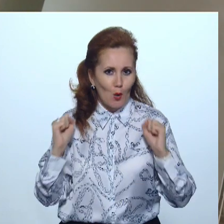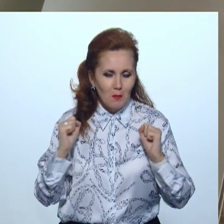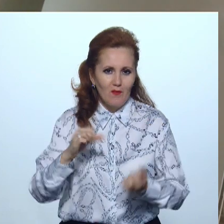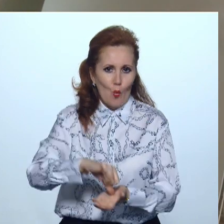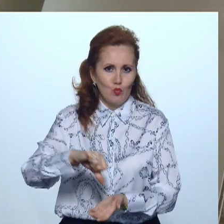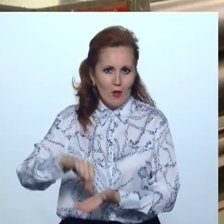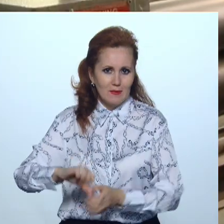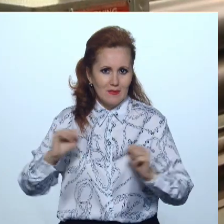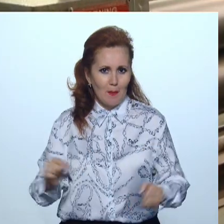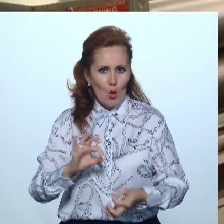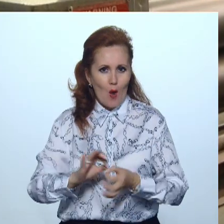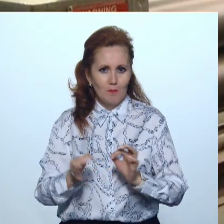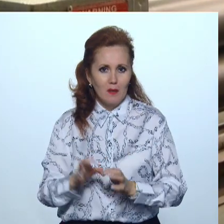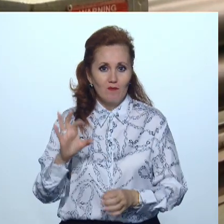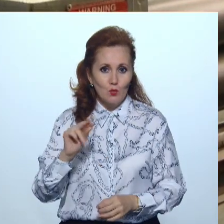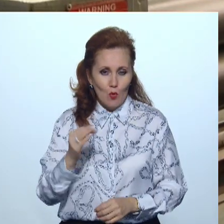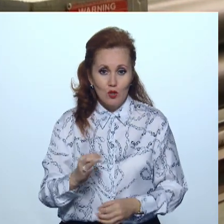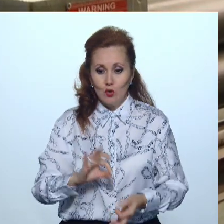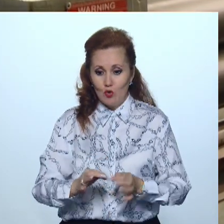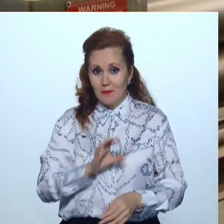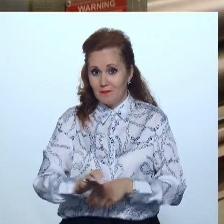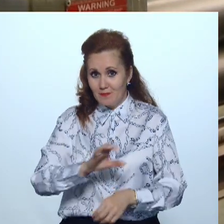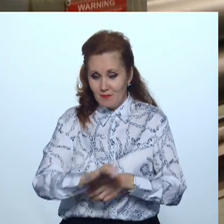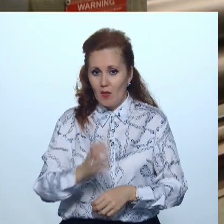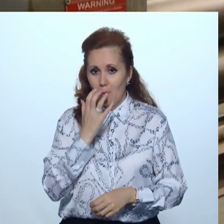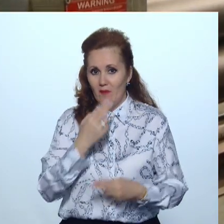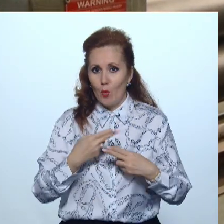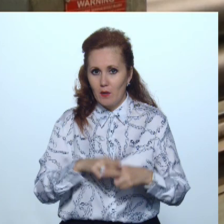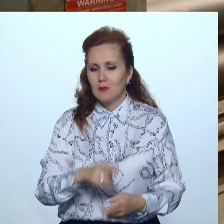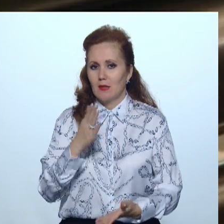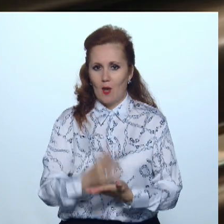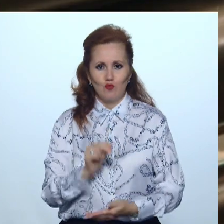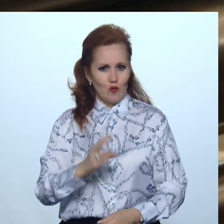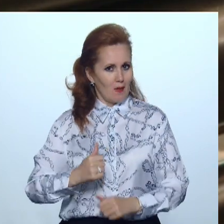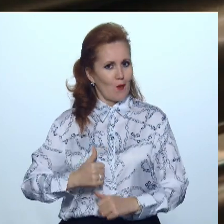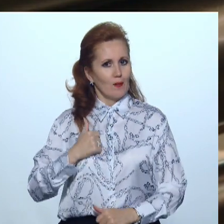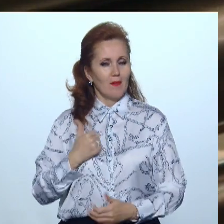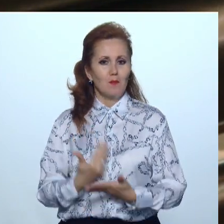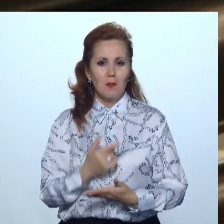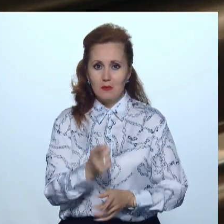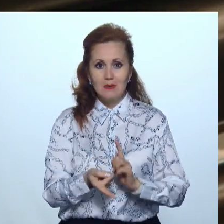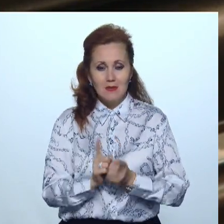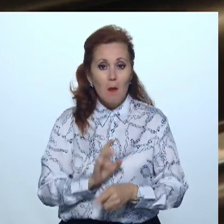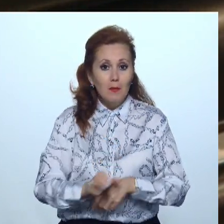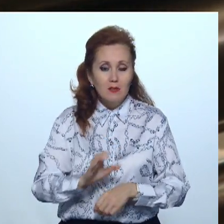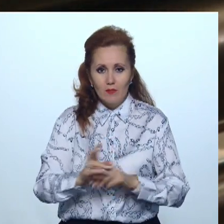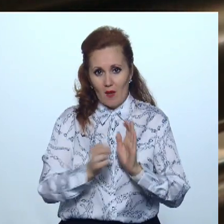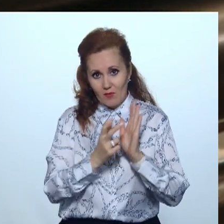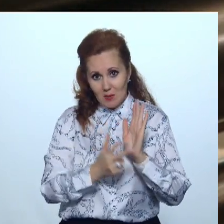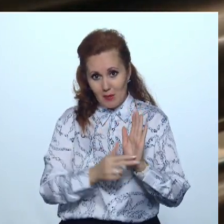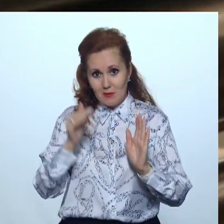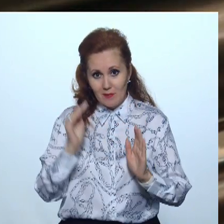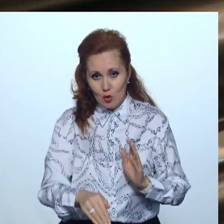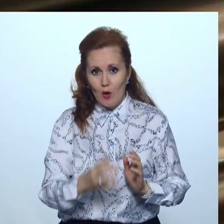зимней Олимпиады в Сочи. Ижевским производителям тепловой техники и в этом году есть чем гордиться. Например, они стали производить на 18